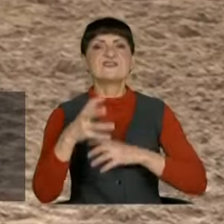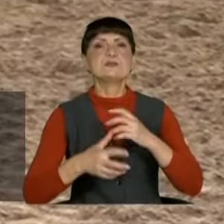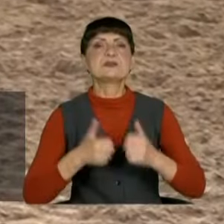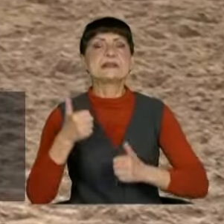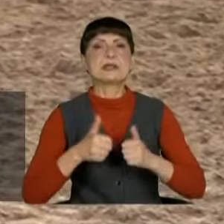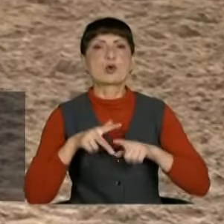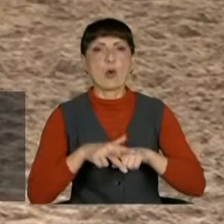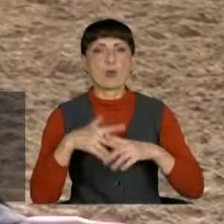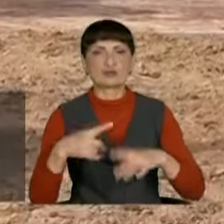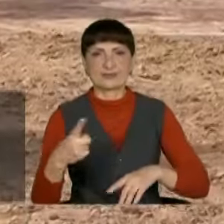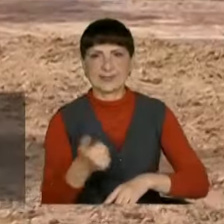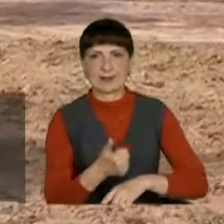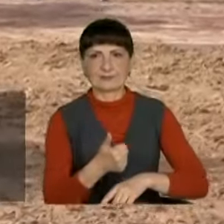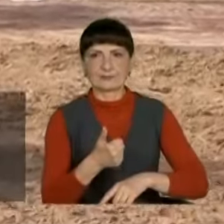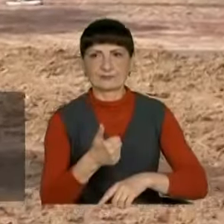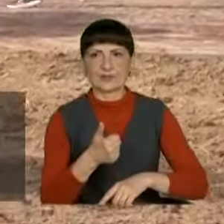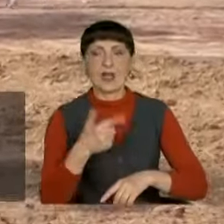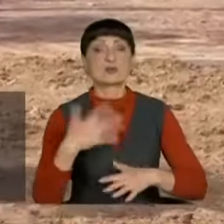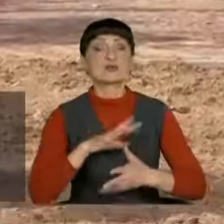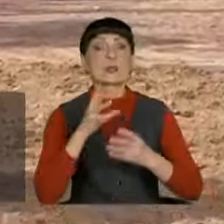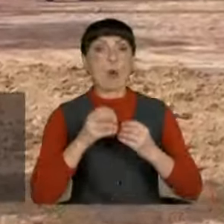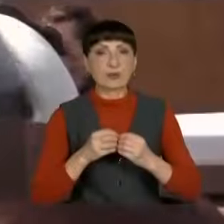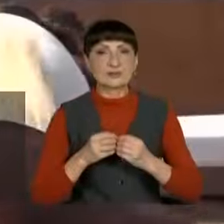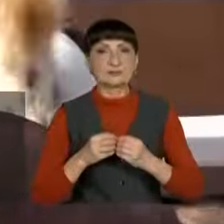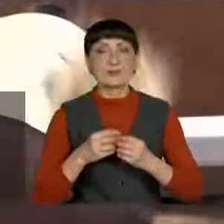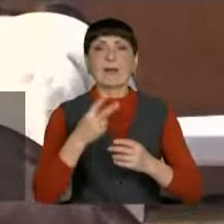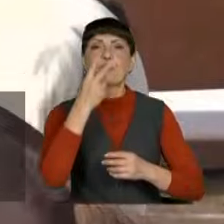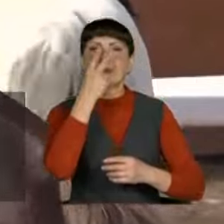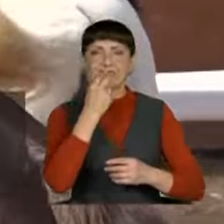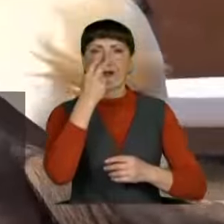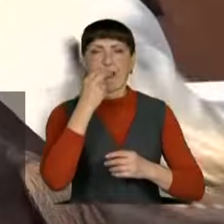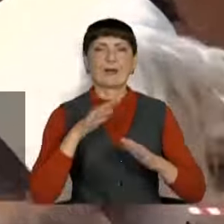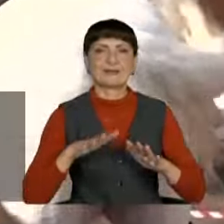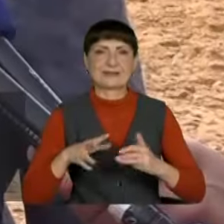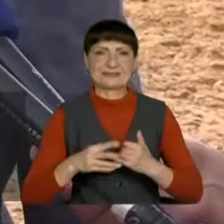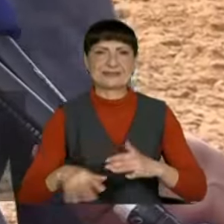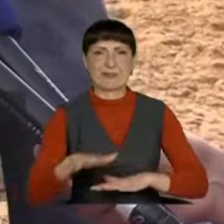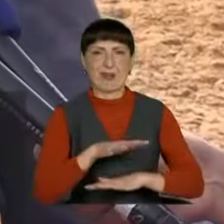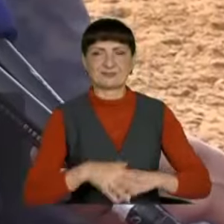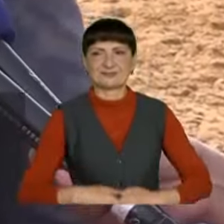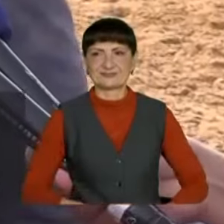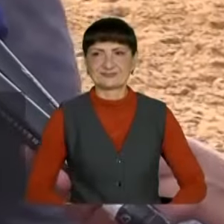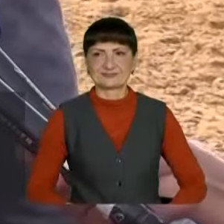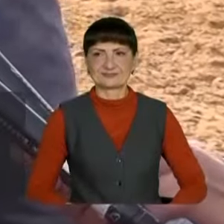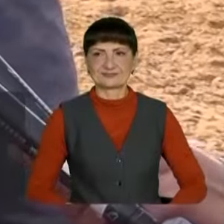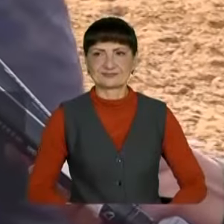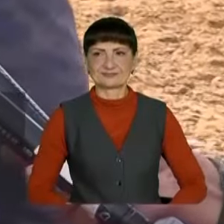кочевников уже неделю. Скажем так, таким образом привыкают к местной почве.